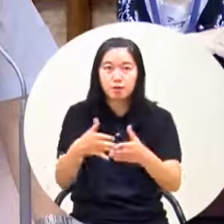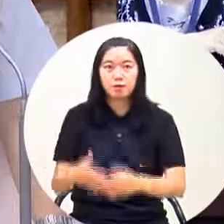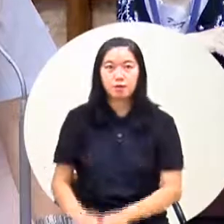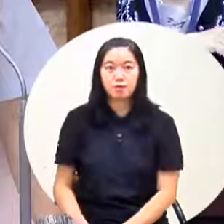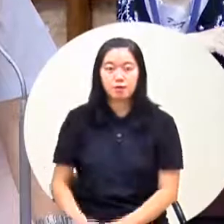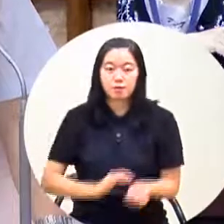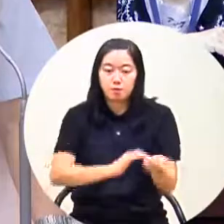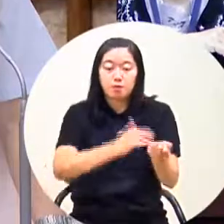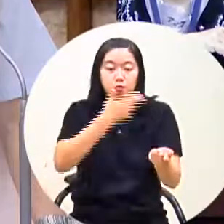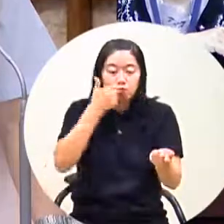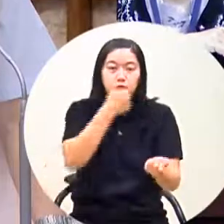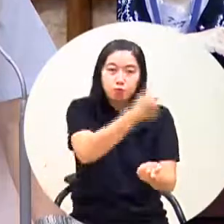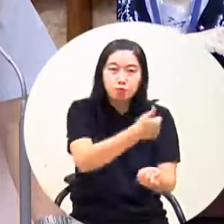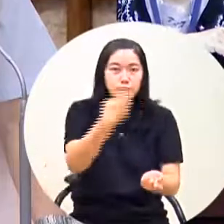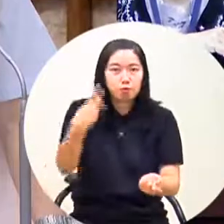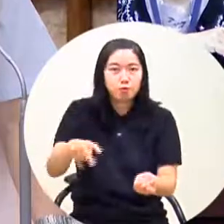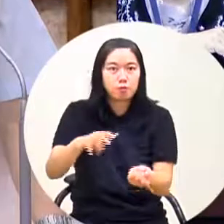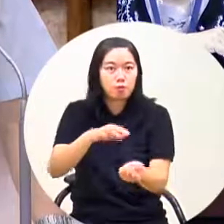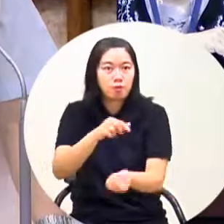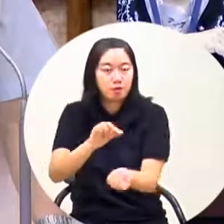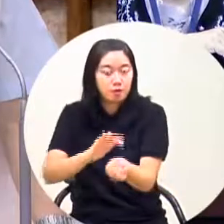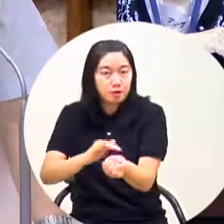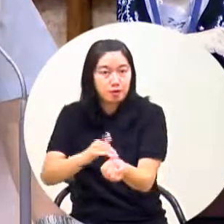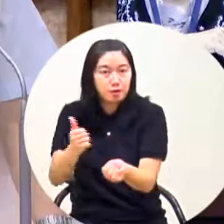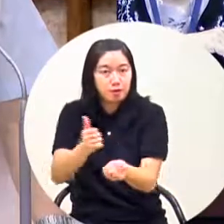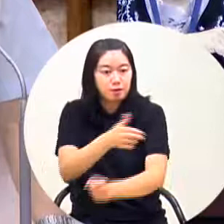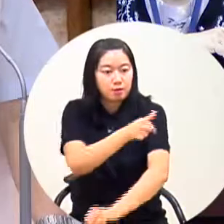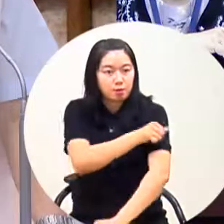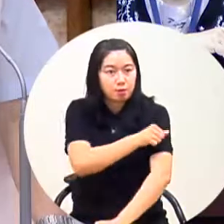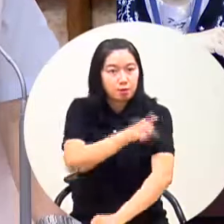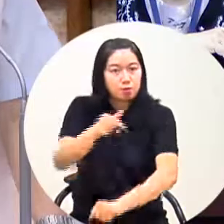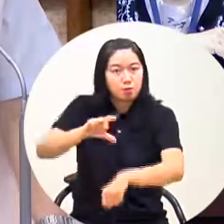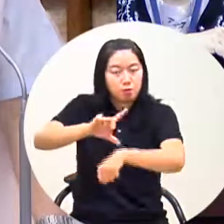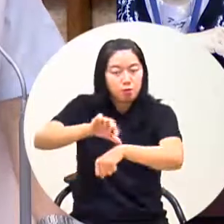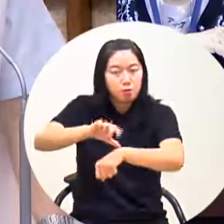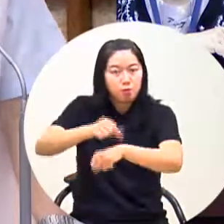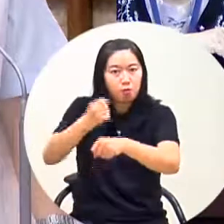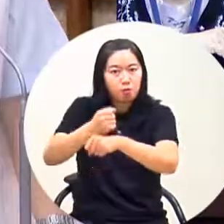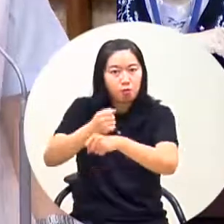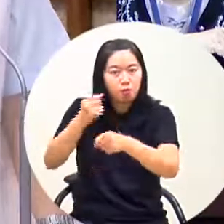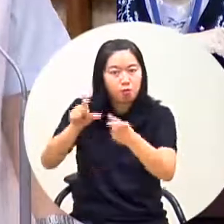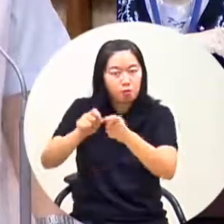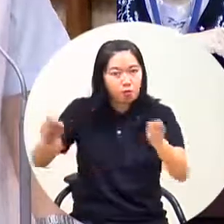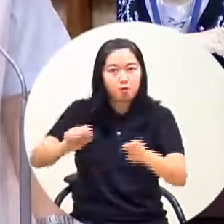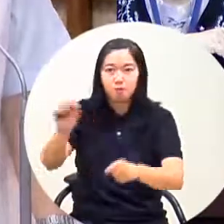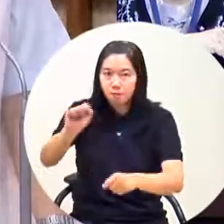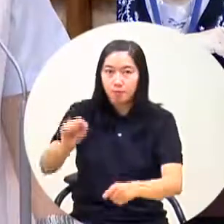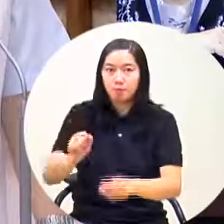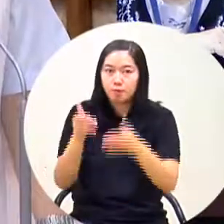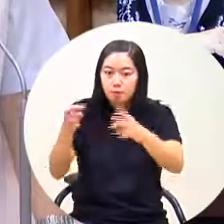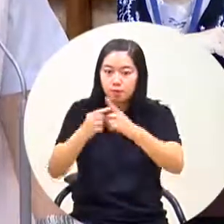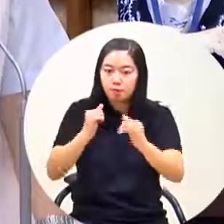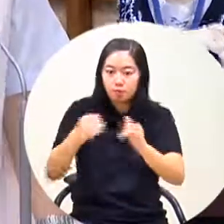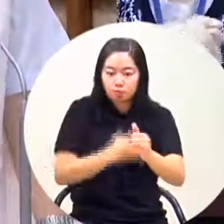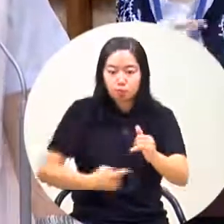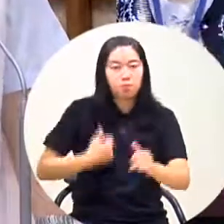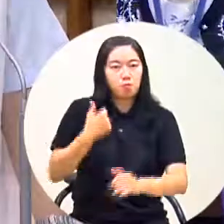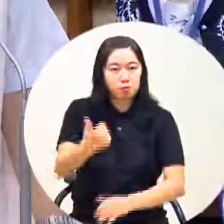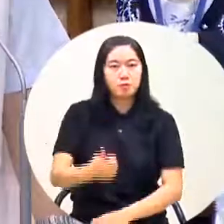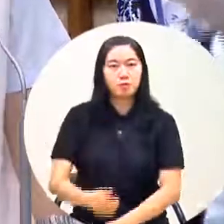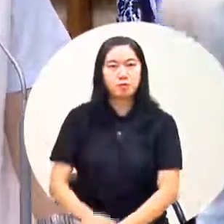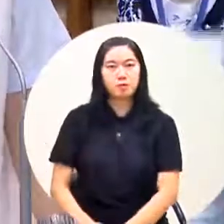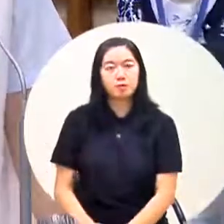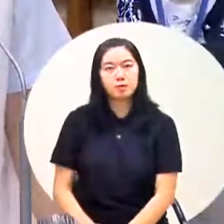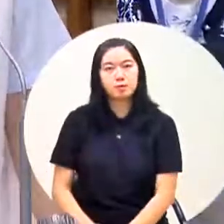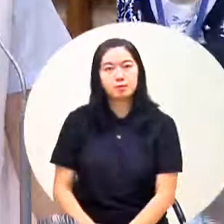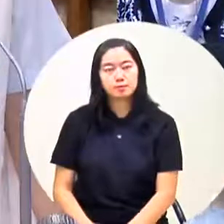但是医护过劳嘛是爱注意吼，啊，即爱达成个平衡吼，我想对咱个市民的健康是较好帮忙。 好，交你哩请